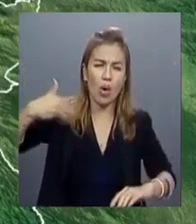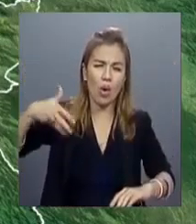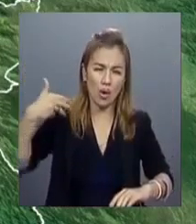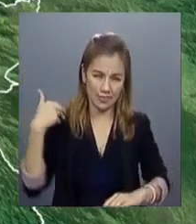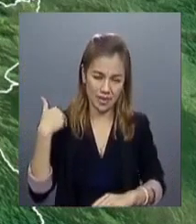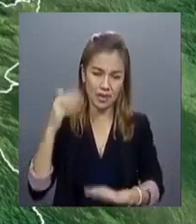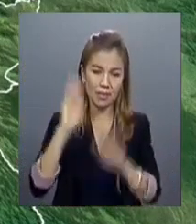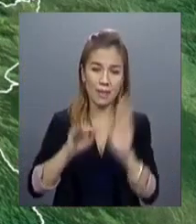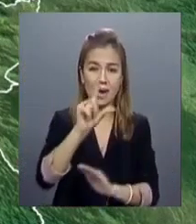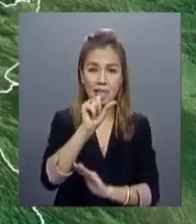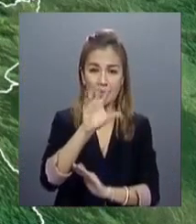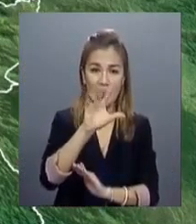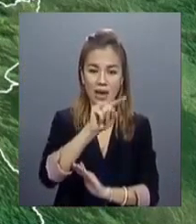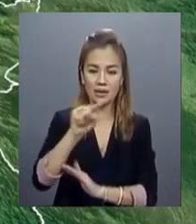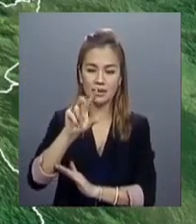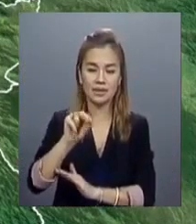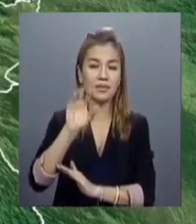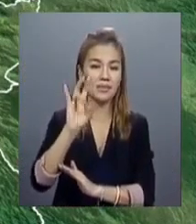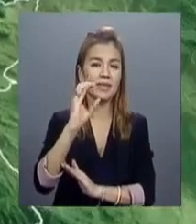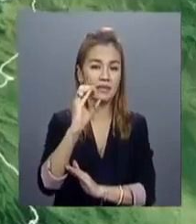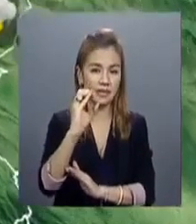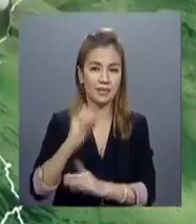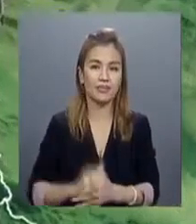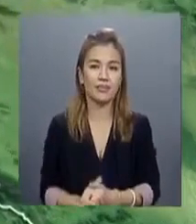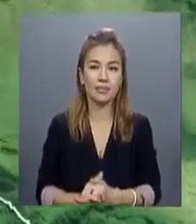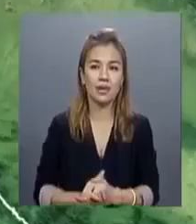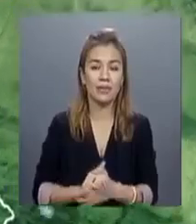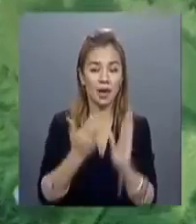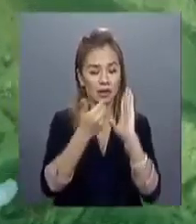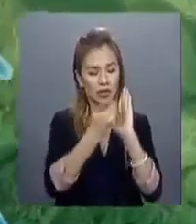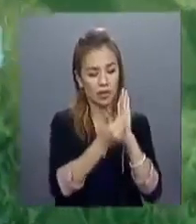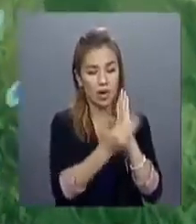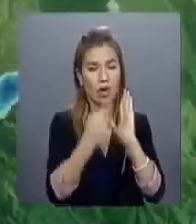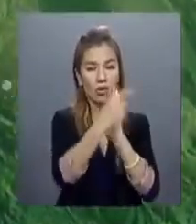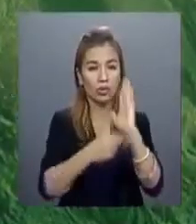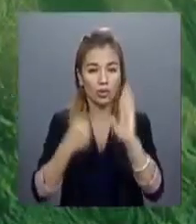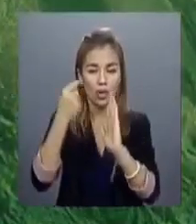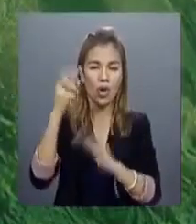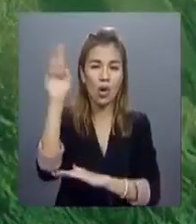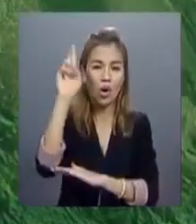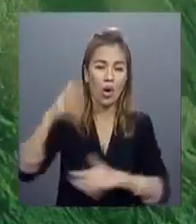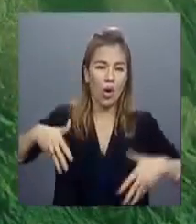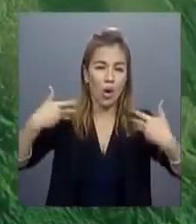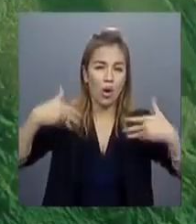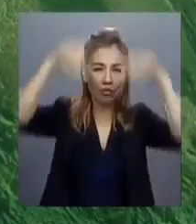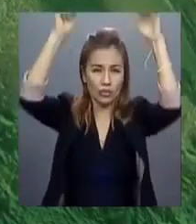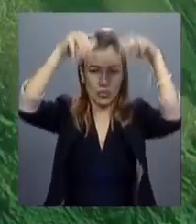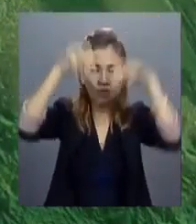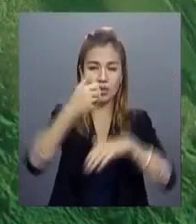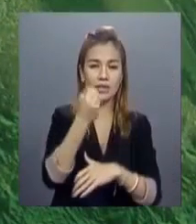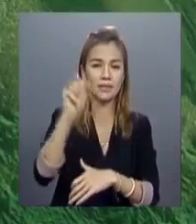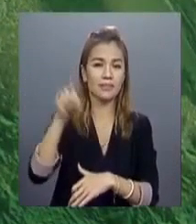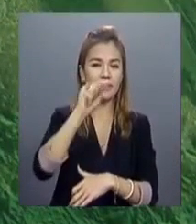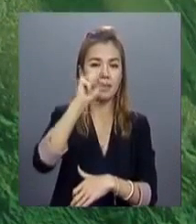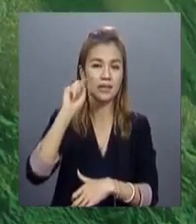อุณหภูมิระหว่าง 25-37 องศาเซลเซียสภาคตะวันออกอากาศร้อนในตอนกลางวันโดยมีฝนฟ้าคะนองบางแห่ง 10% ของพื้น